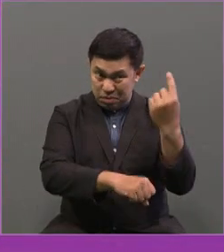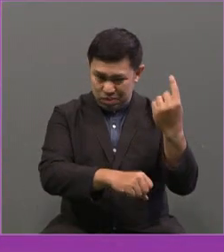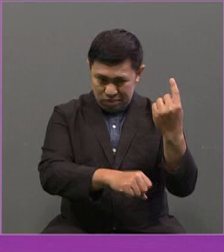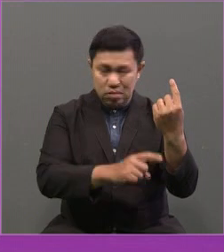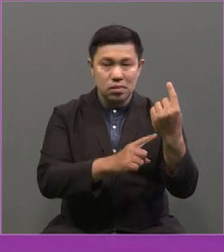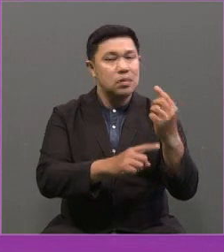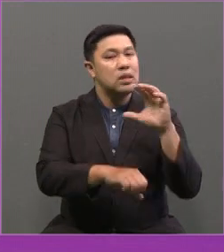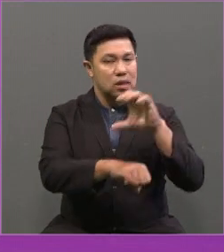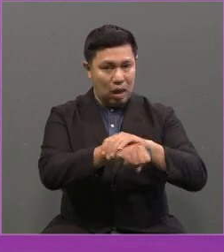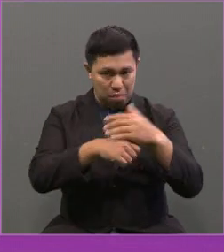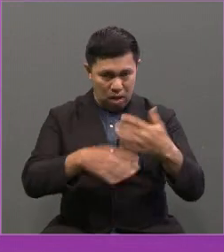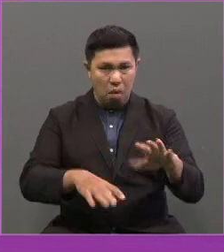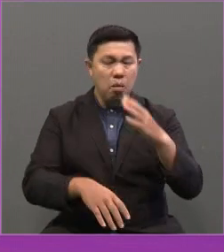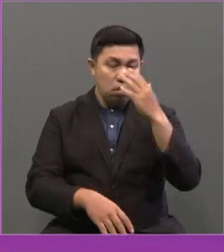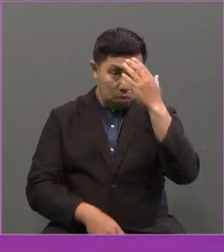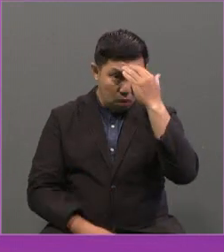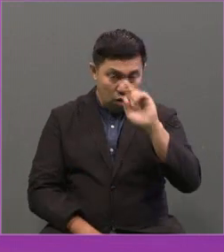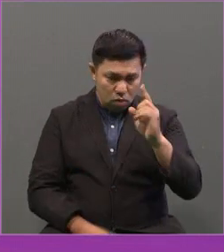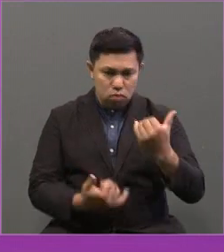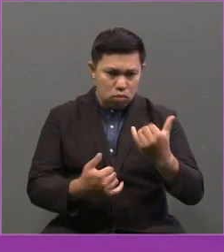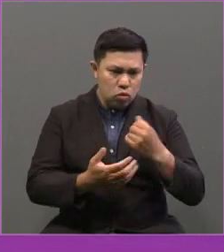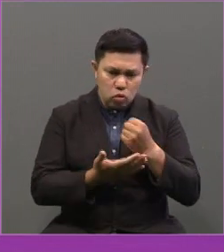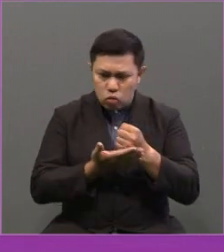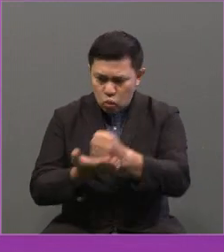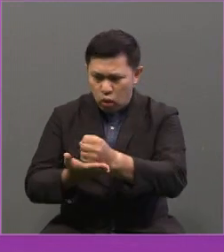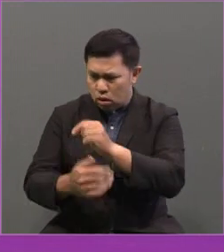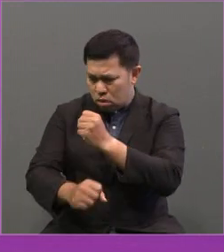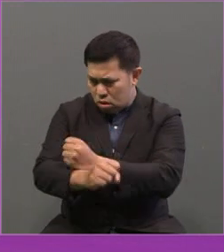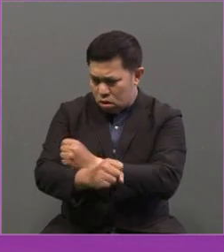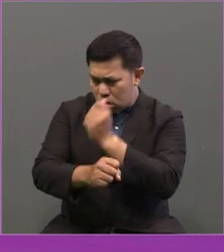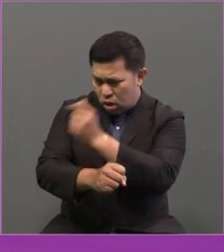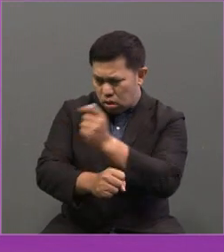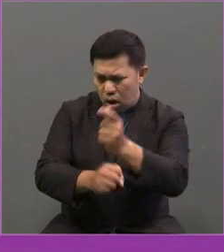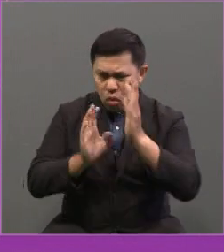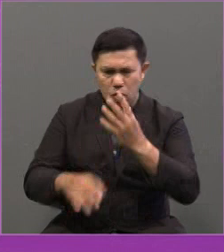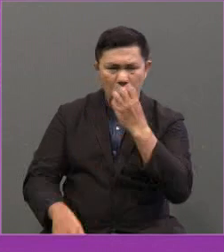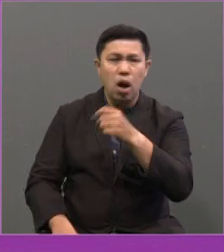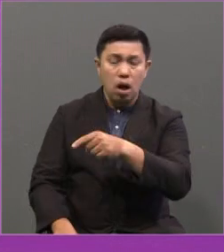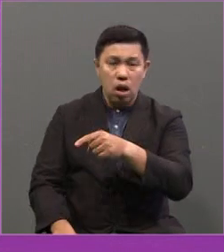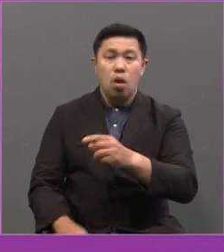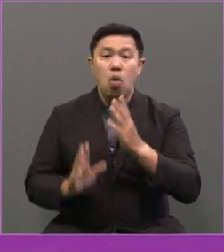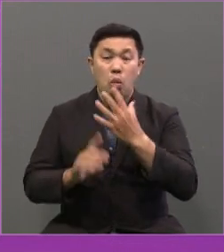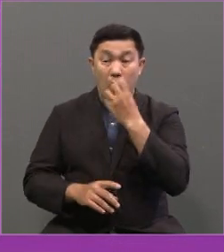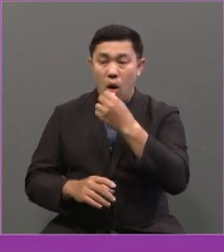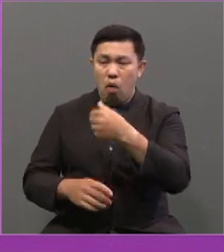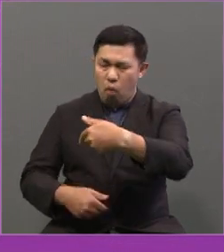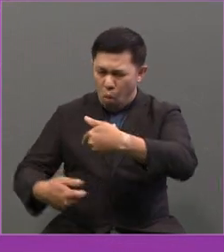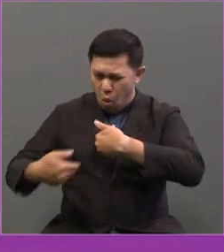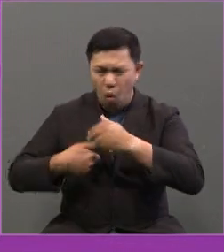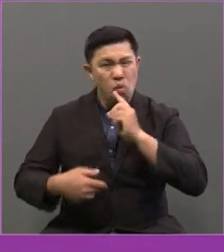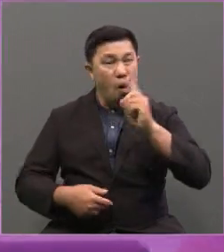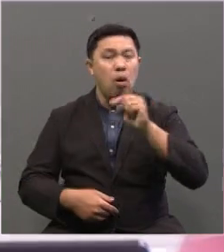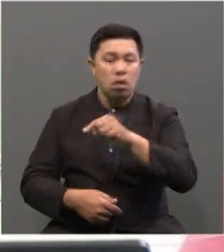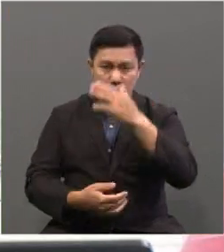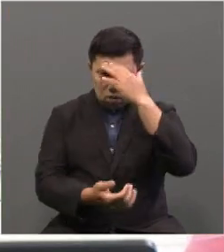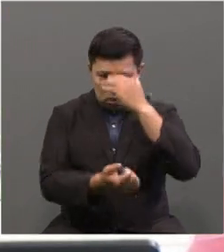หาได้แล้วนะคะหลังจากนี้คือการเร่งเยียวยาผู้เสียหายค่ะโดยหลังผู้เสียหายเข้ามาร้องเรียนนะคะทางพลตำรวจเอกสุรเ